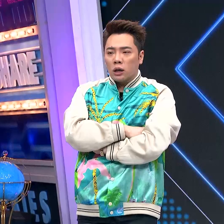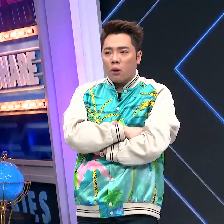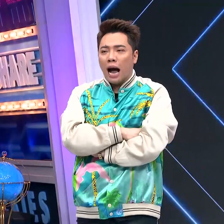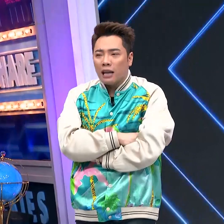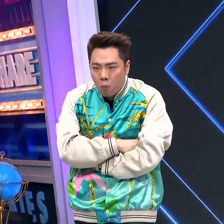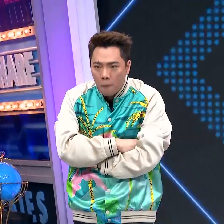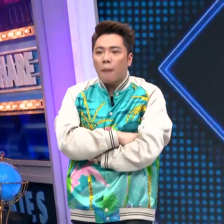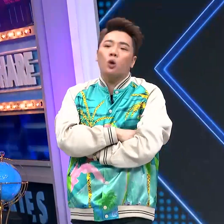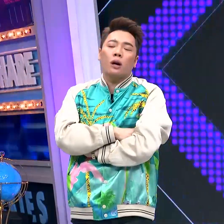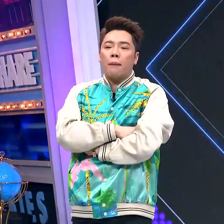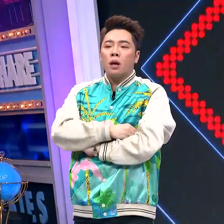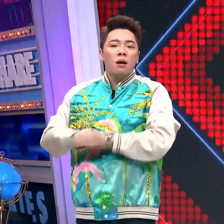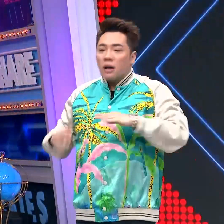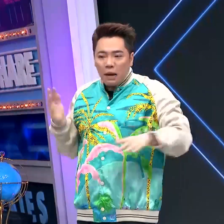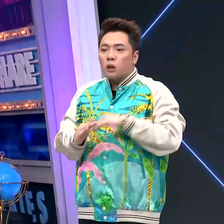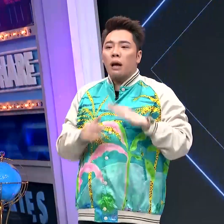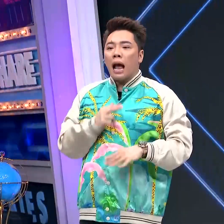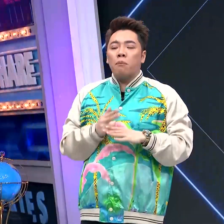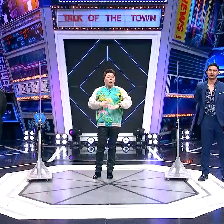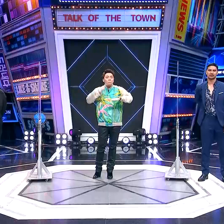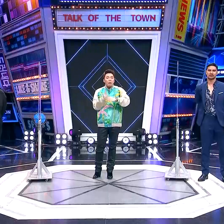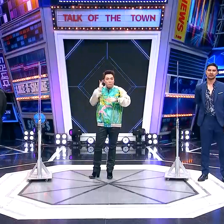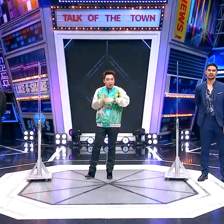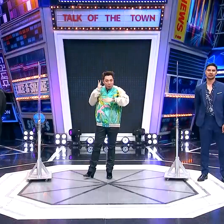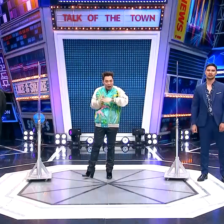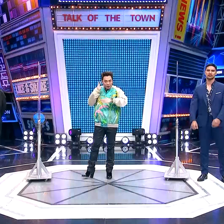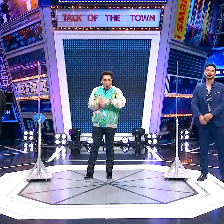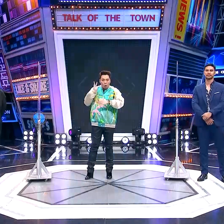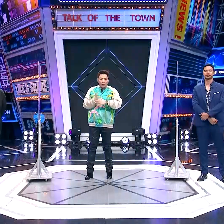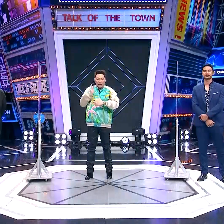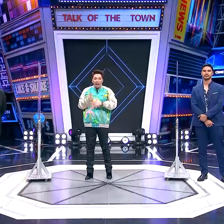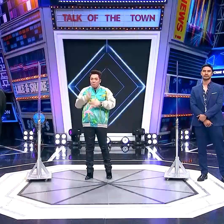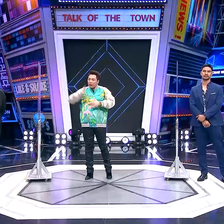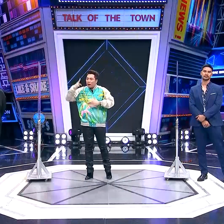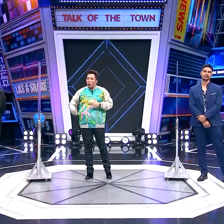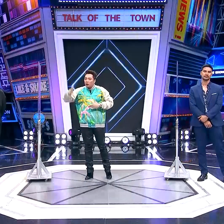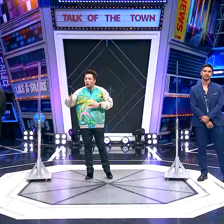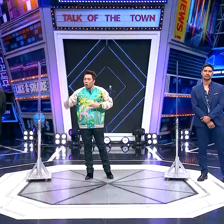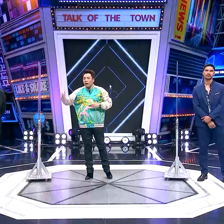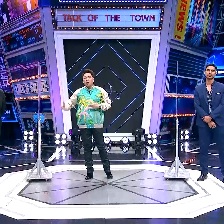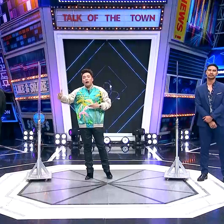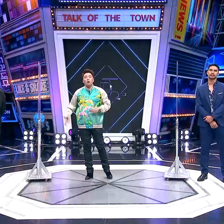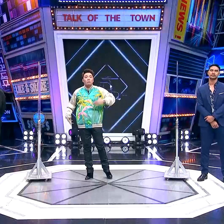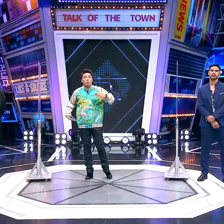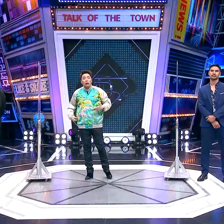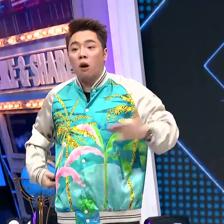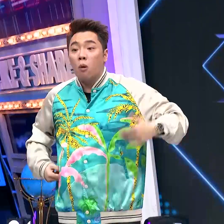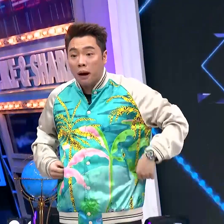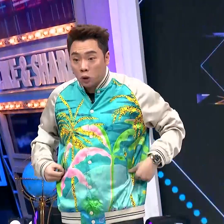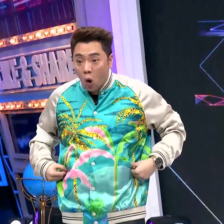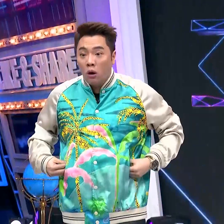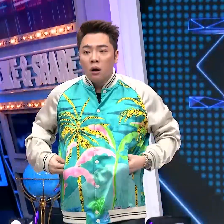อดีตขอใช้คำว่าอดีตผู้กำกับโจ้ด้วยกันเรื่องนี้ไม่จบง่ายๆมันมีภาคต่อคนแฉอีกเป็นละลอกละลอกละลอกละลอกสำหรับก